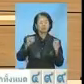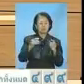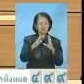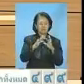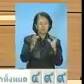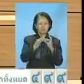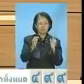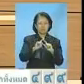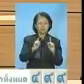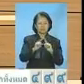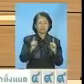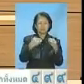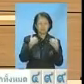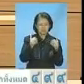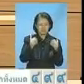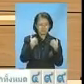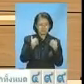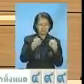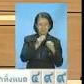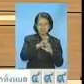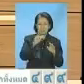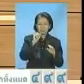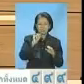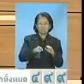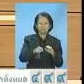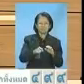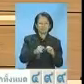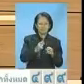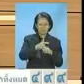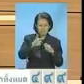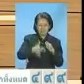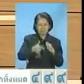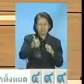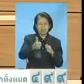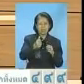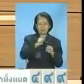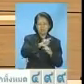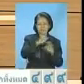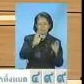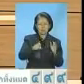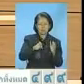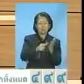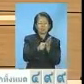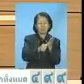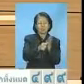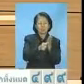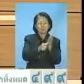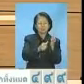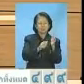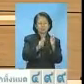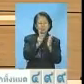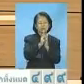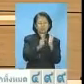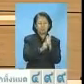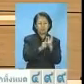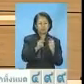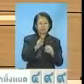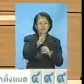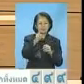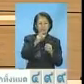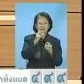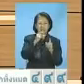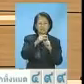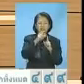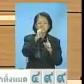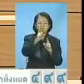งเรื่องผงงบประมาณทั้งสิ้นเรื่องนี้ยกเลิกได้โดยไม่ต้องแก้กฎหมาย ช้มติครม.หรือว่าใช้คำสั่ง